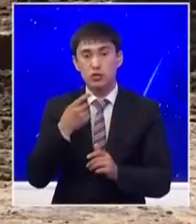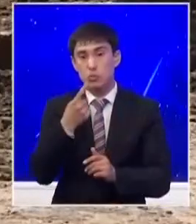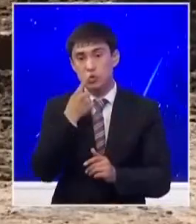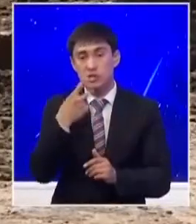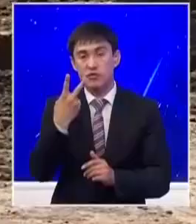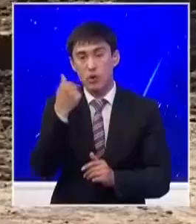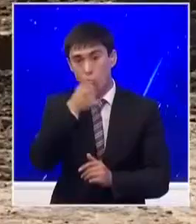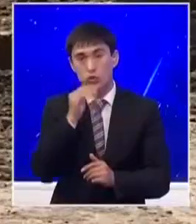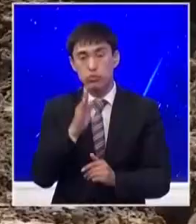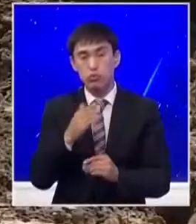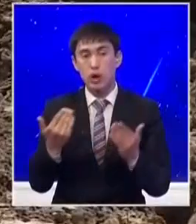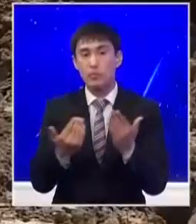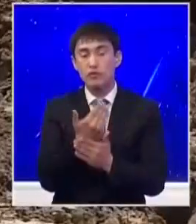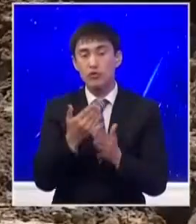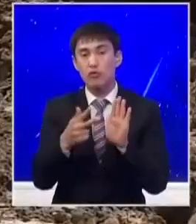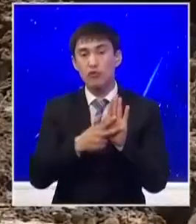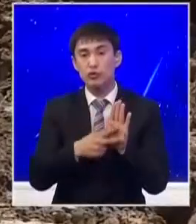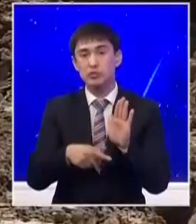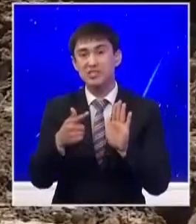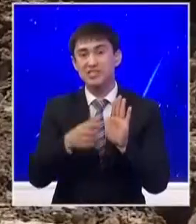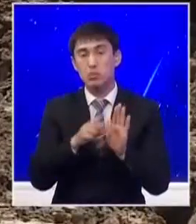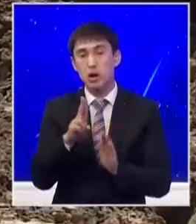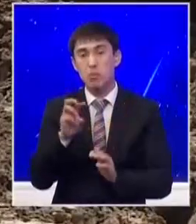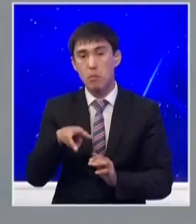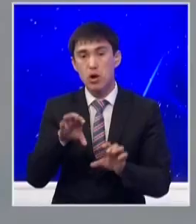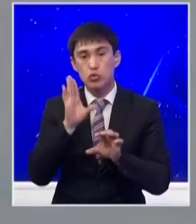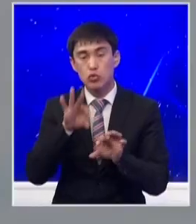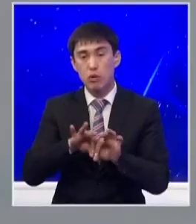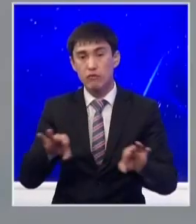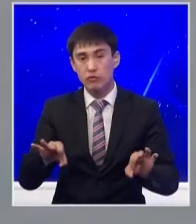ближайшие 2 года будет обновлено 87 километров